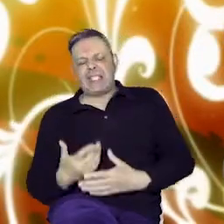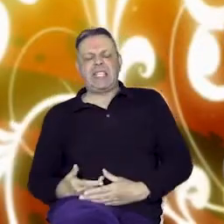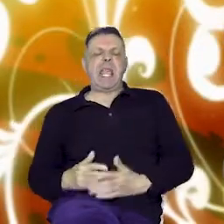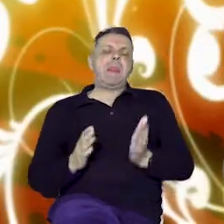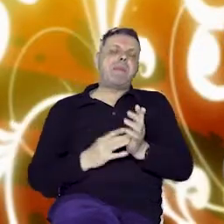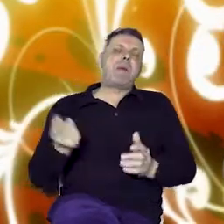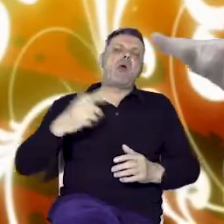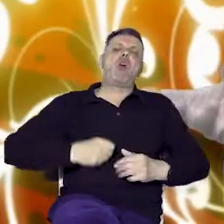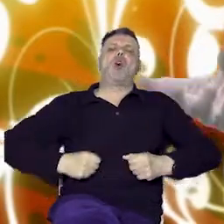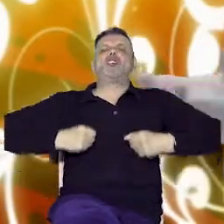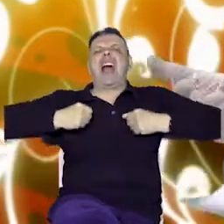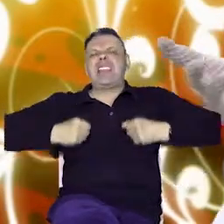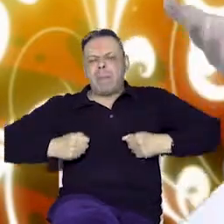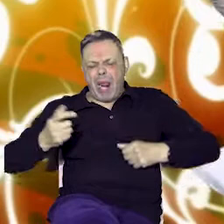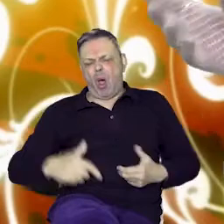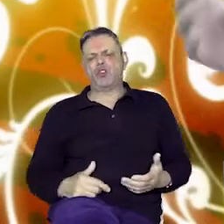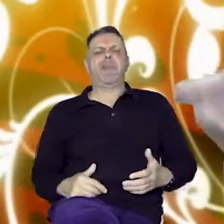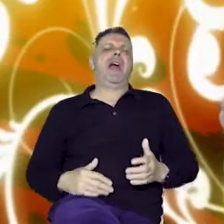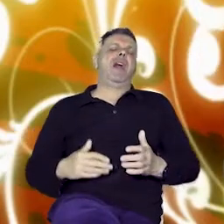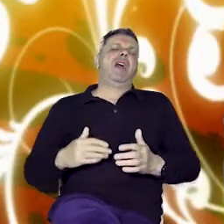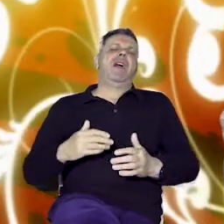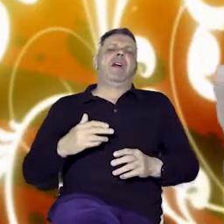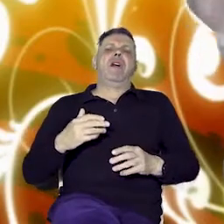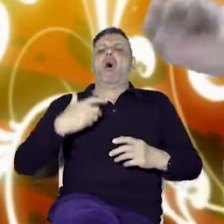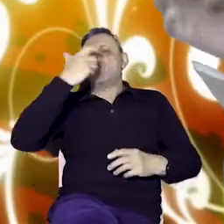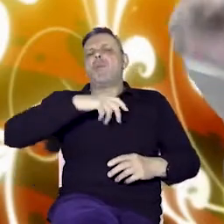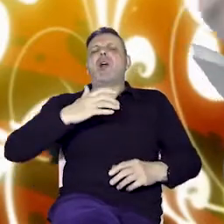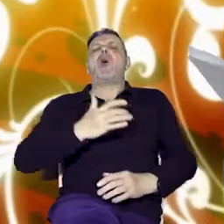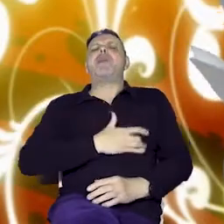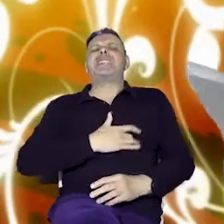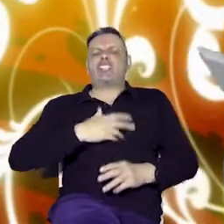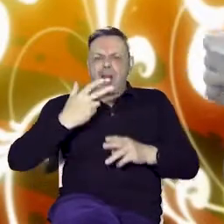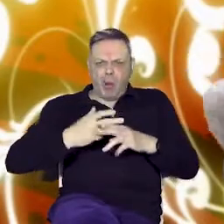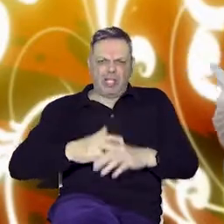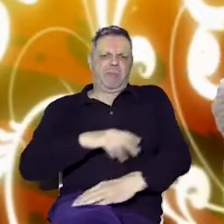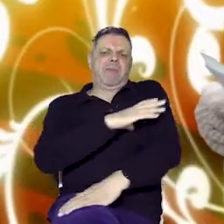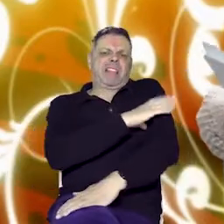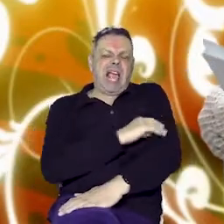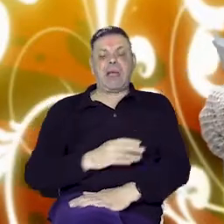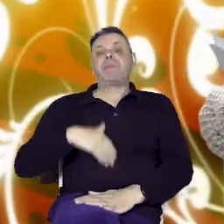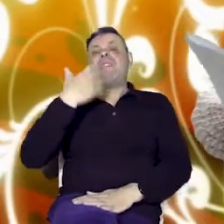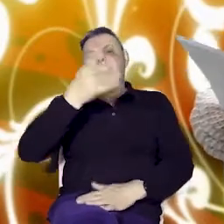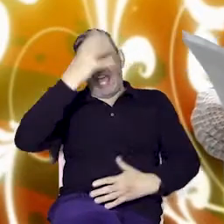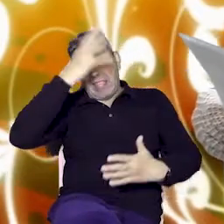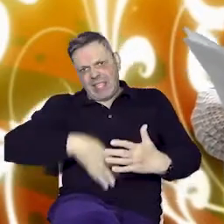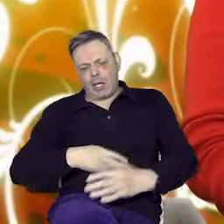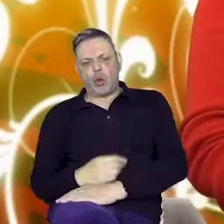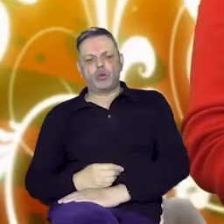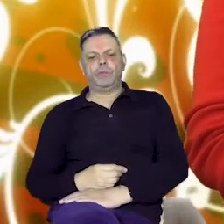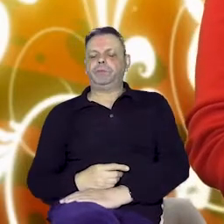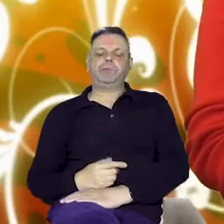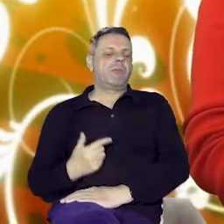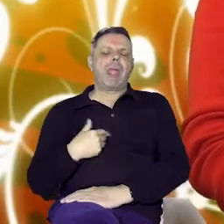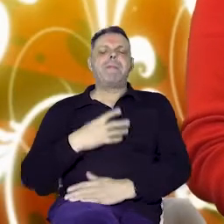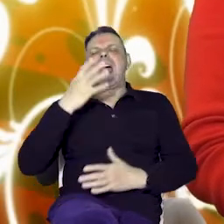poremećenog kardiosustava zdravstvenog, onda vi njemu izdajete dijagnozu o bubrezima. Mi u stvari dijagnozu postavljamo